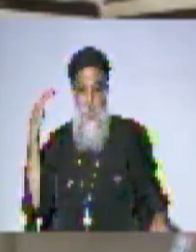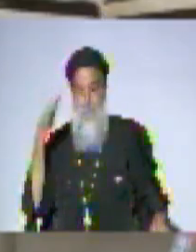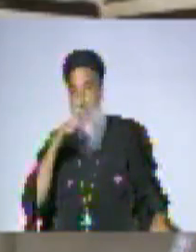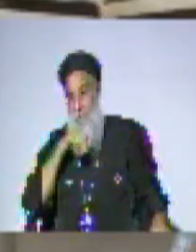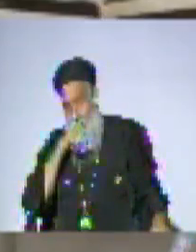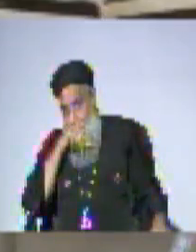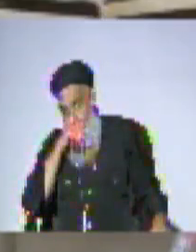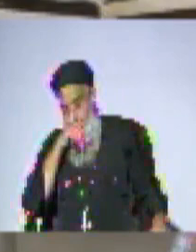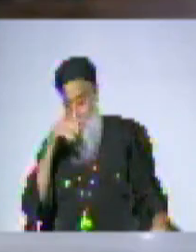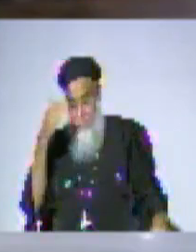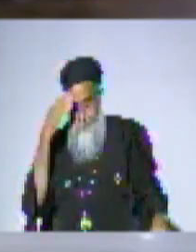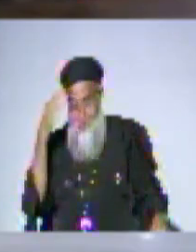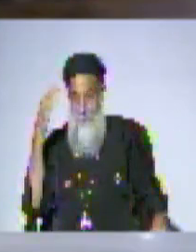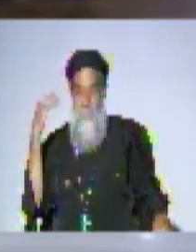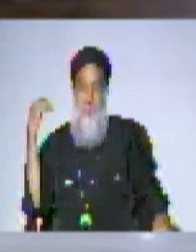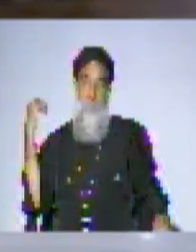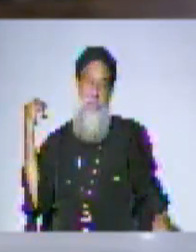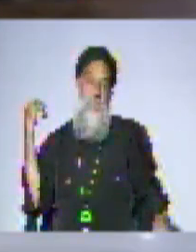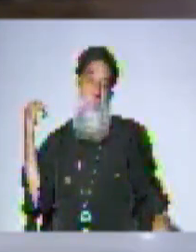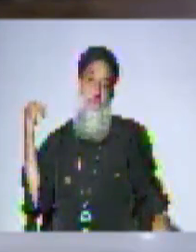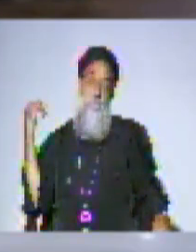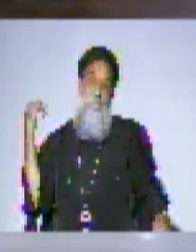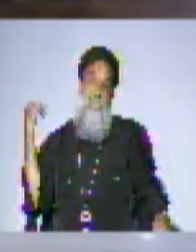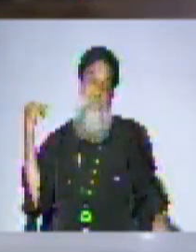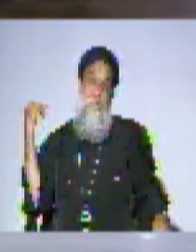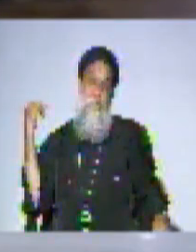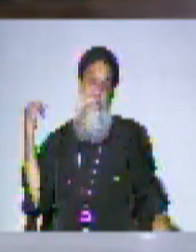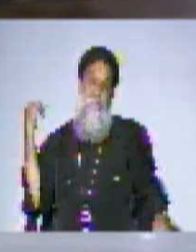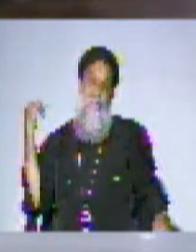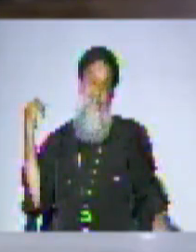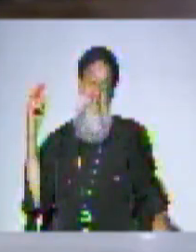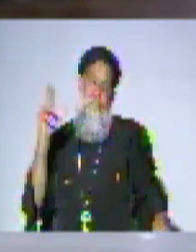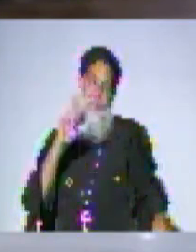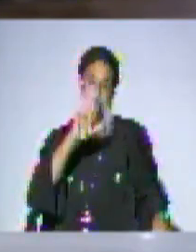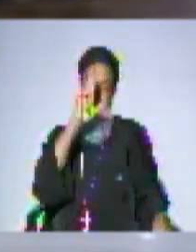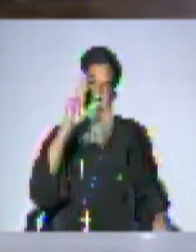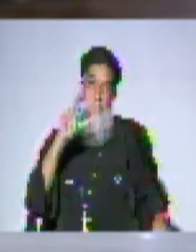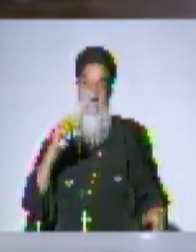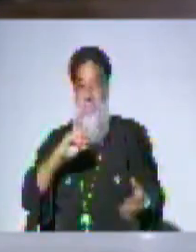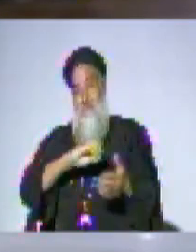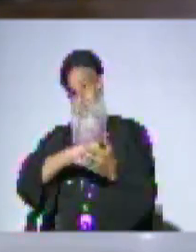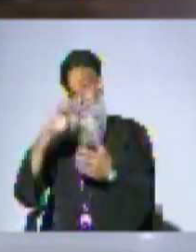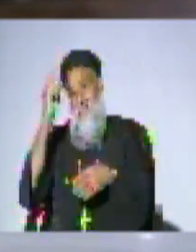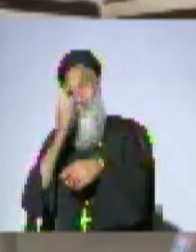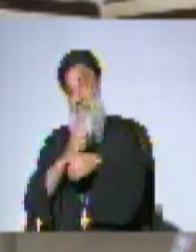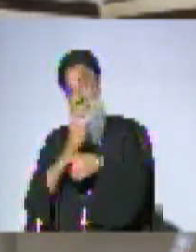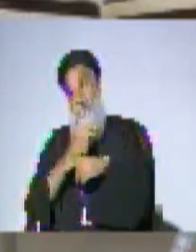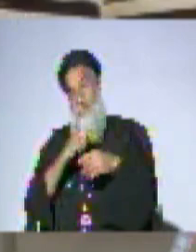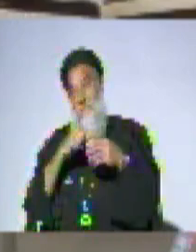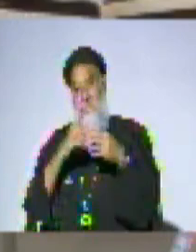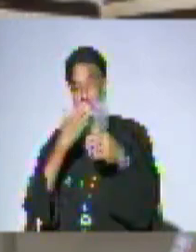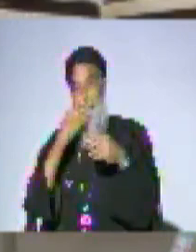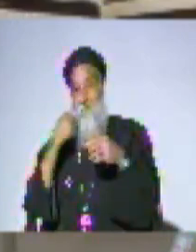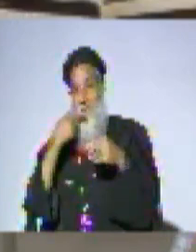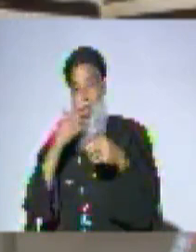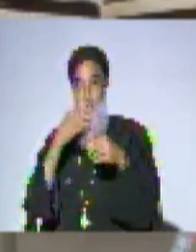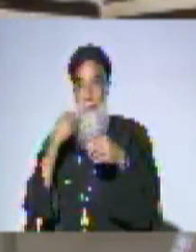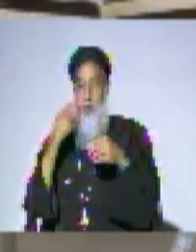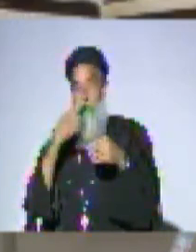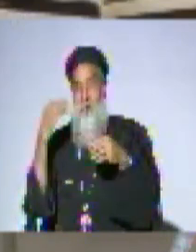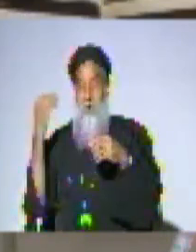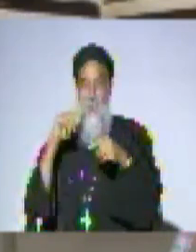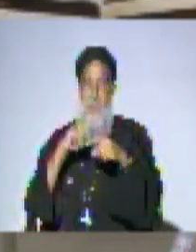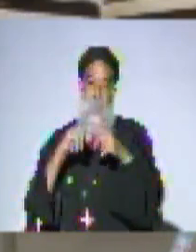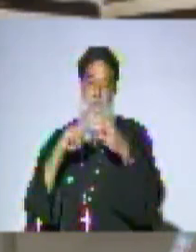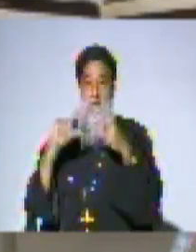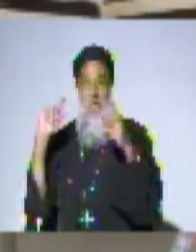يبونا. أهلا بيك. في عايزة أفسر الآية اللي هي في الثالث بولس الرسول الأولى إلى تيموثاوس إصحاح 2